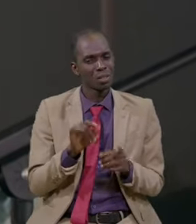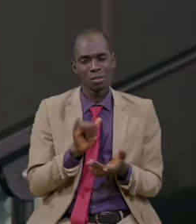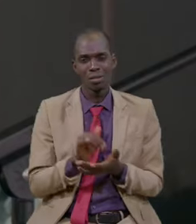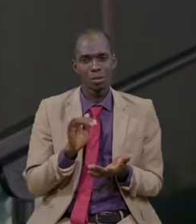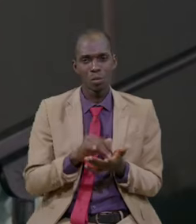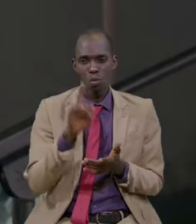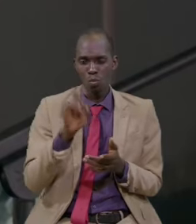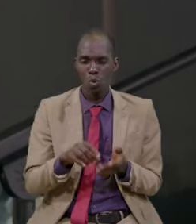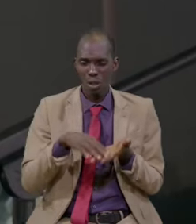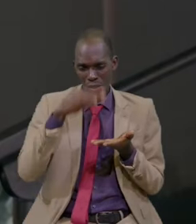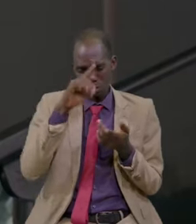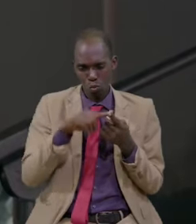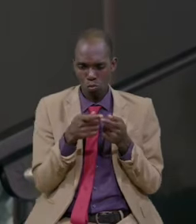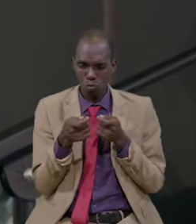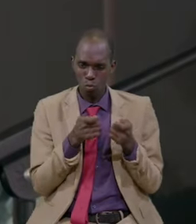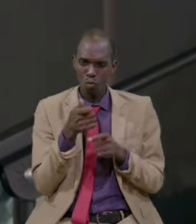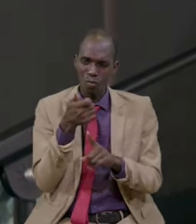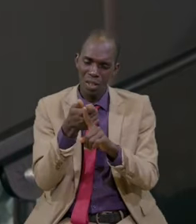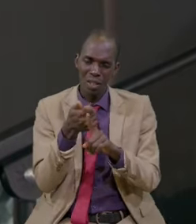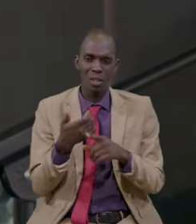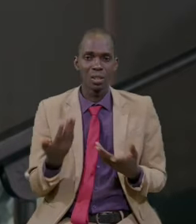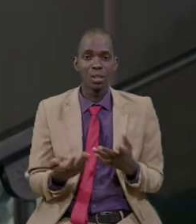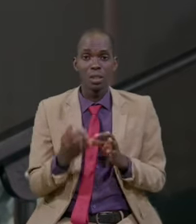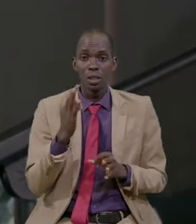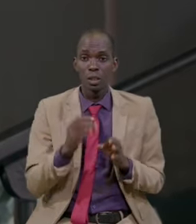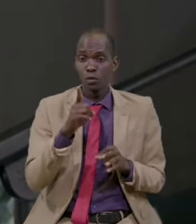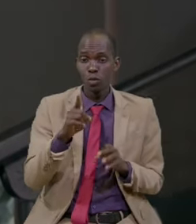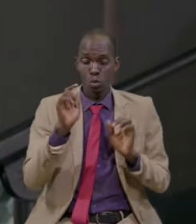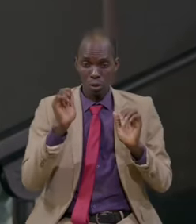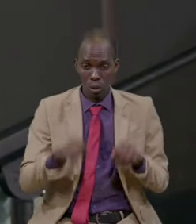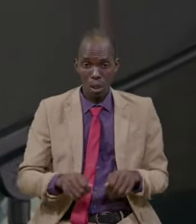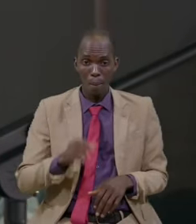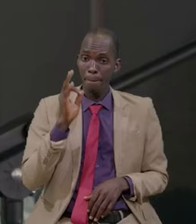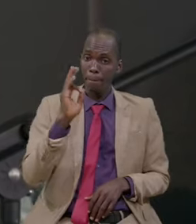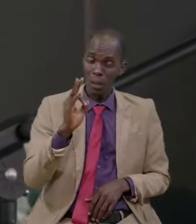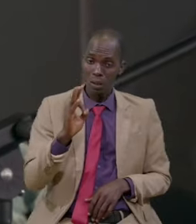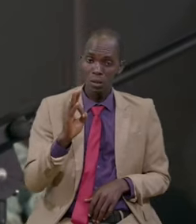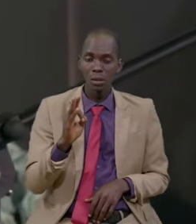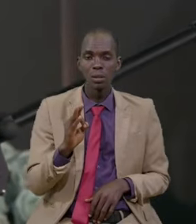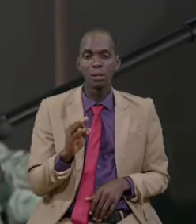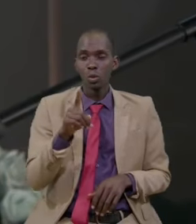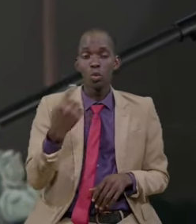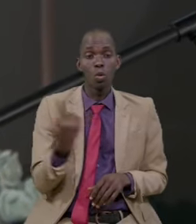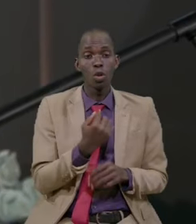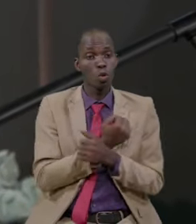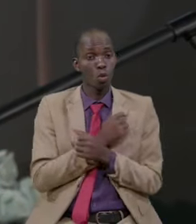Contrôle-toi. Si tu ne peux pas faire sans doiter, vous mettre la main dans la poche.